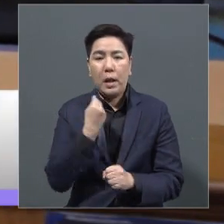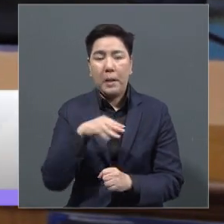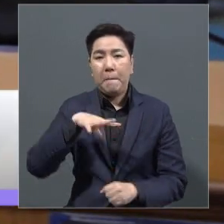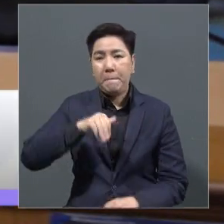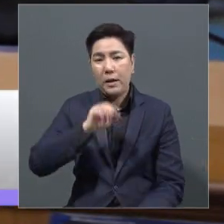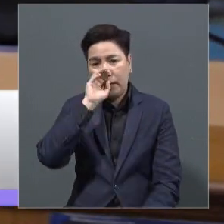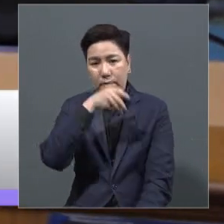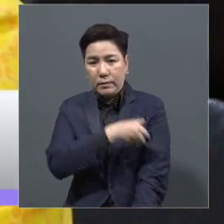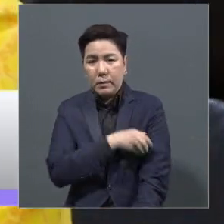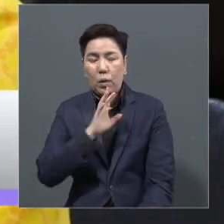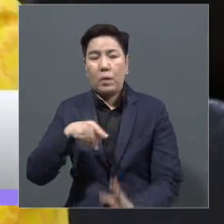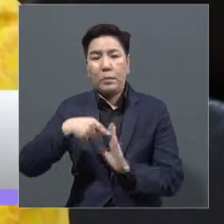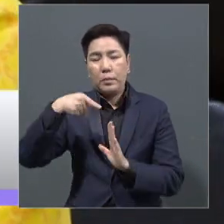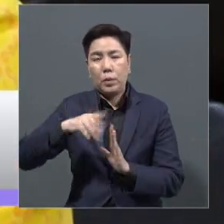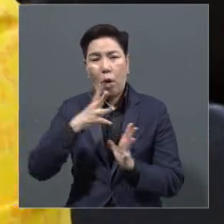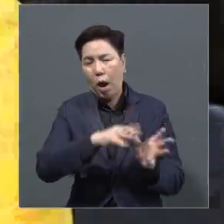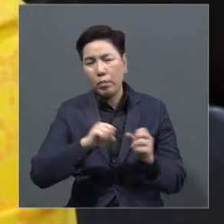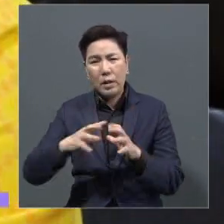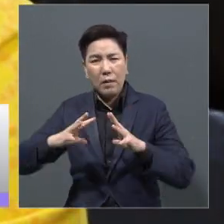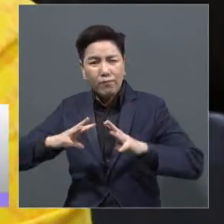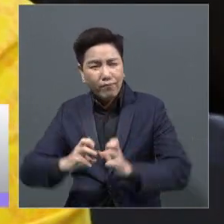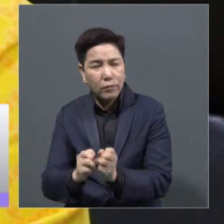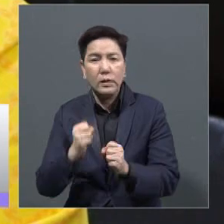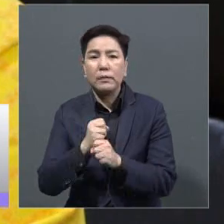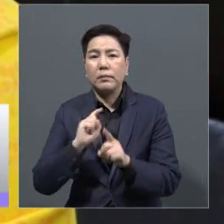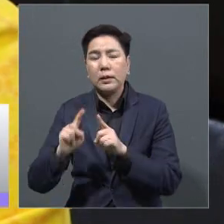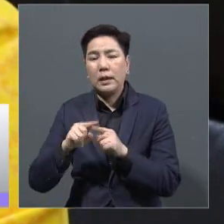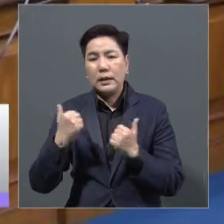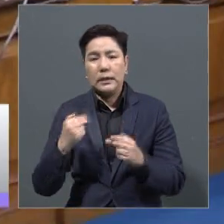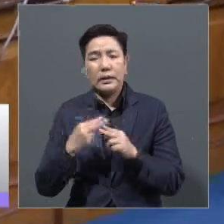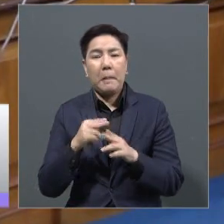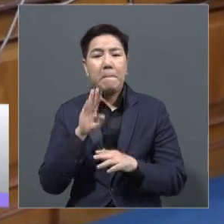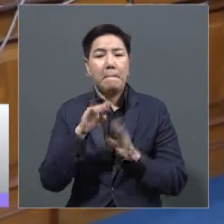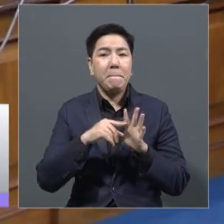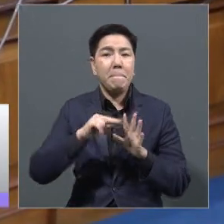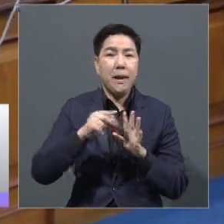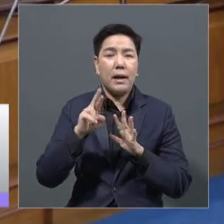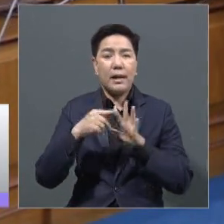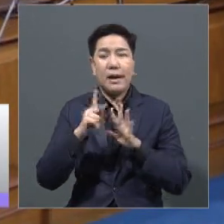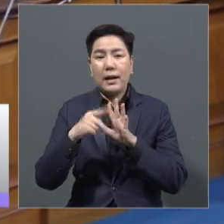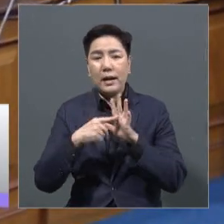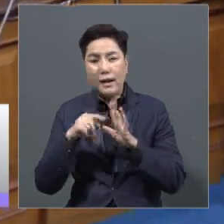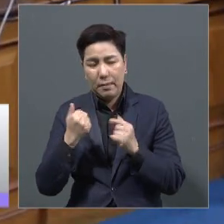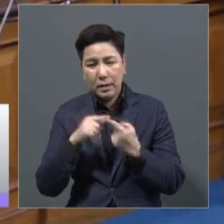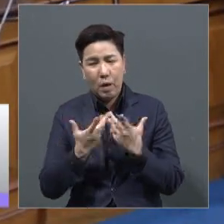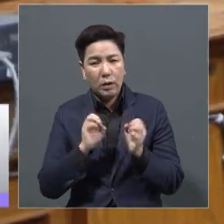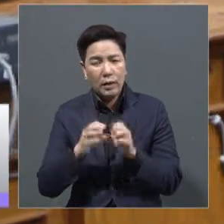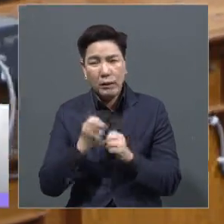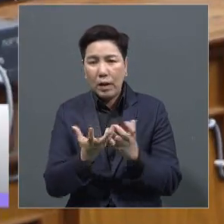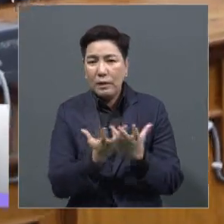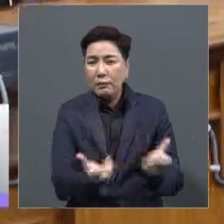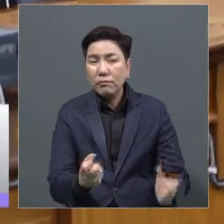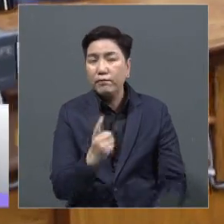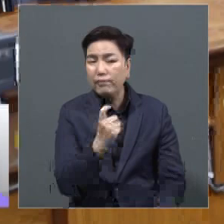นครพิษณุโลกนำขยะไปกำจัดโดยใช้สถานที่ในตำบลบึงกอกอำเภอบางระกำให้อปทที่ไม่สามารถกำจัด